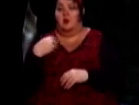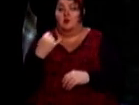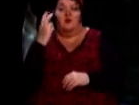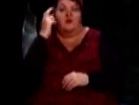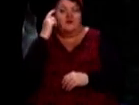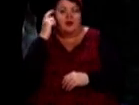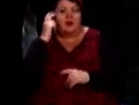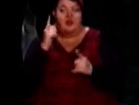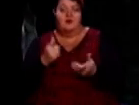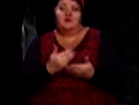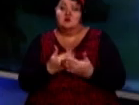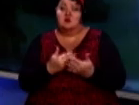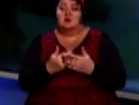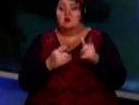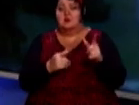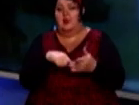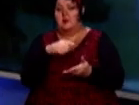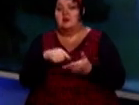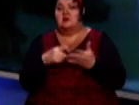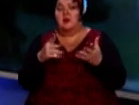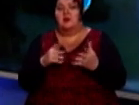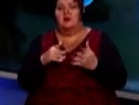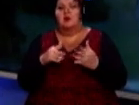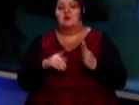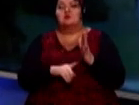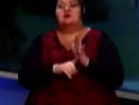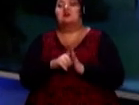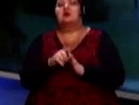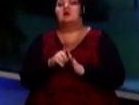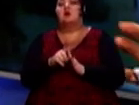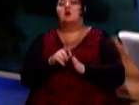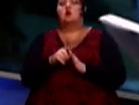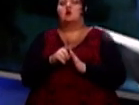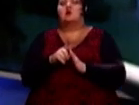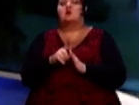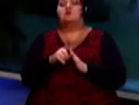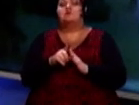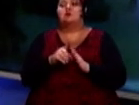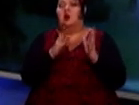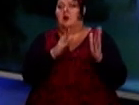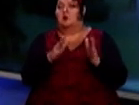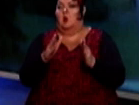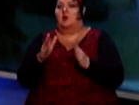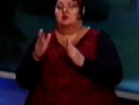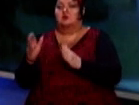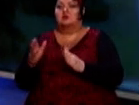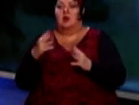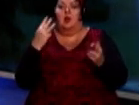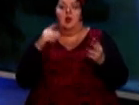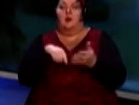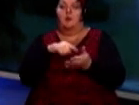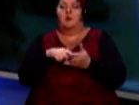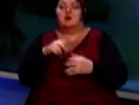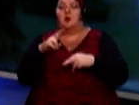Києві, ну, скажімо, в тих містах, які задають тон і ритм архітектурно-містобудівним ідеям, то